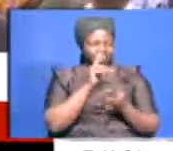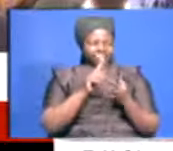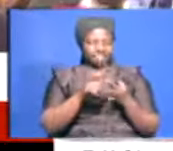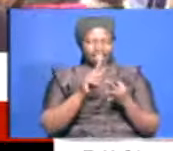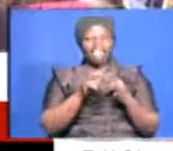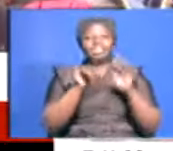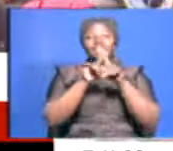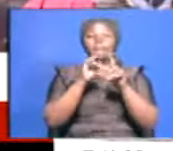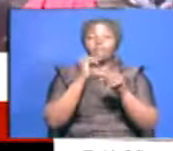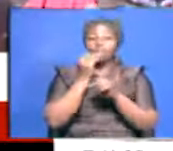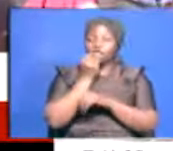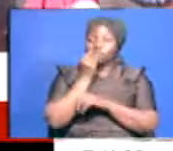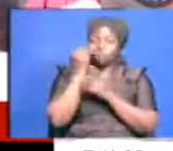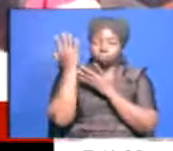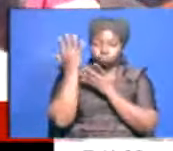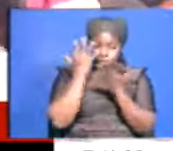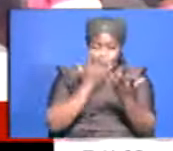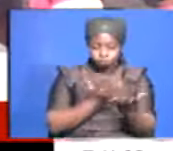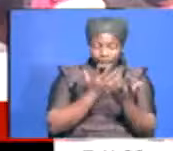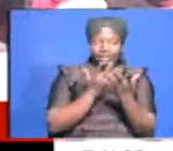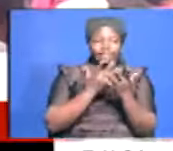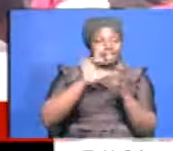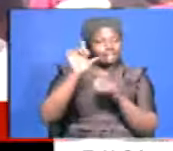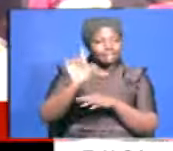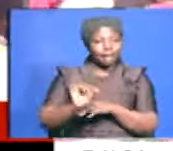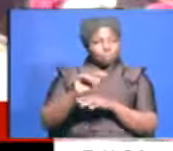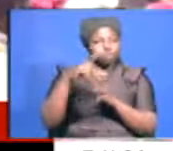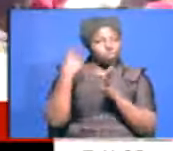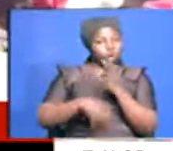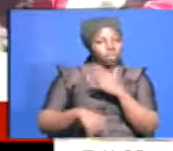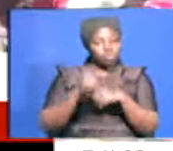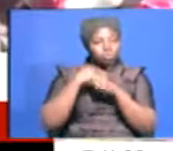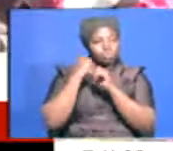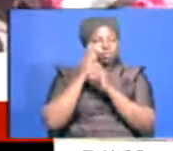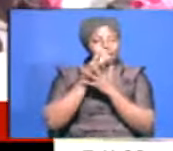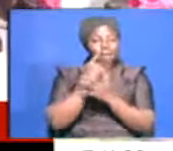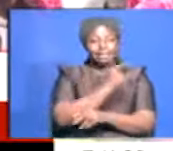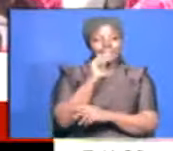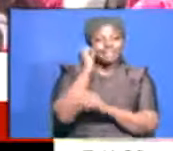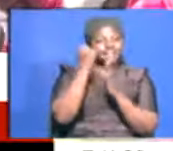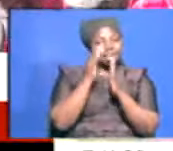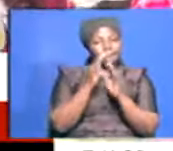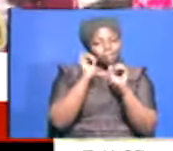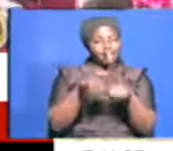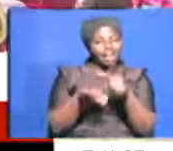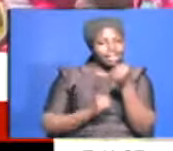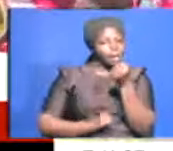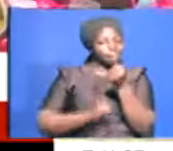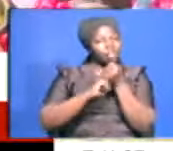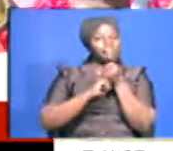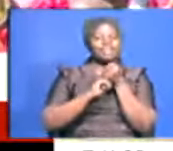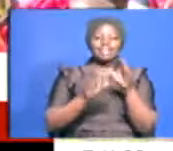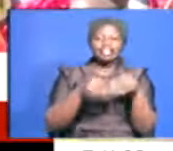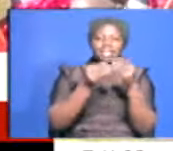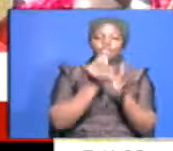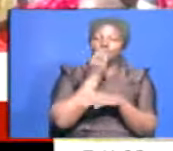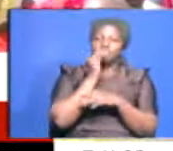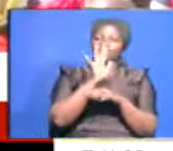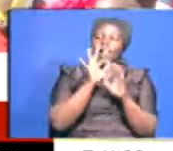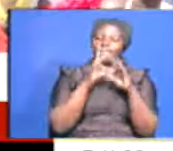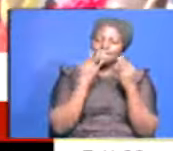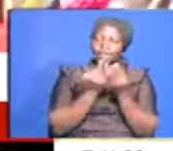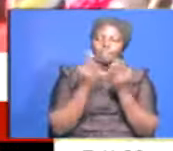ifike hapa ikiwa bei nafuu, ili kila Mkenya aweze kulisha familia yake. Tuondoe aibu ya njaa katika